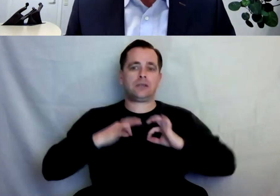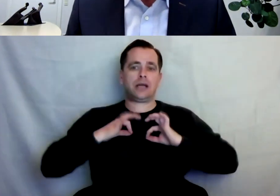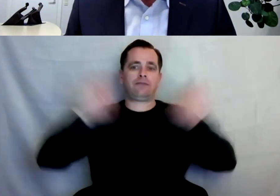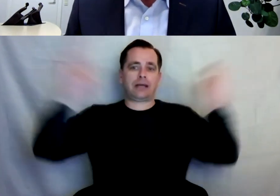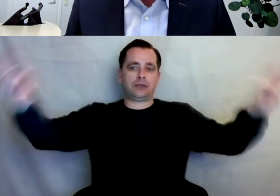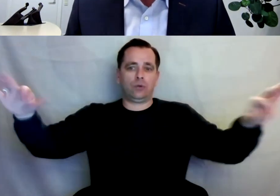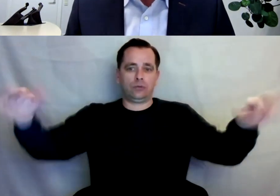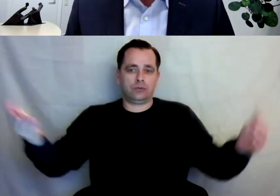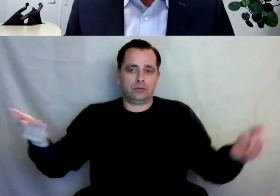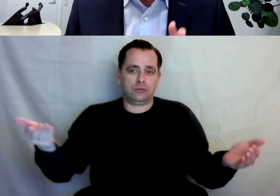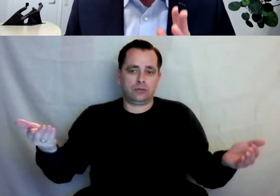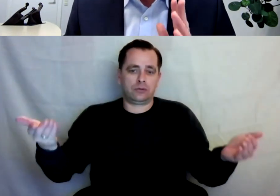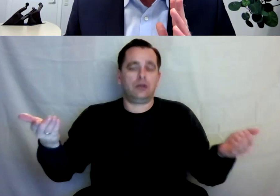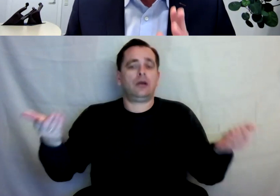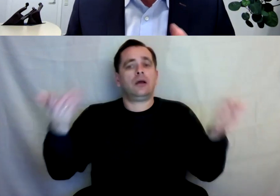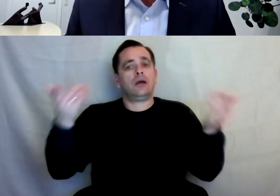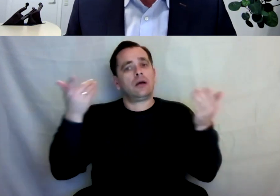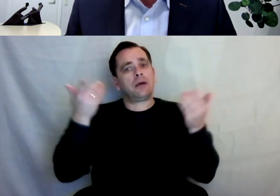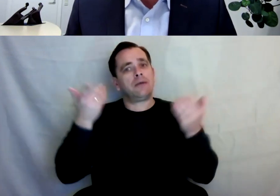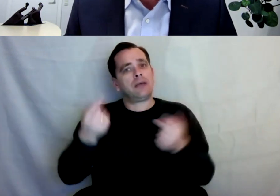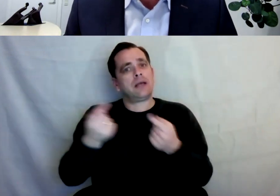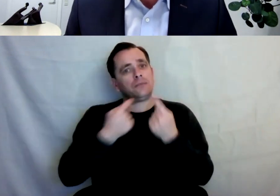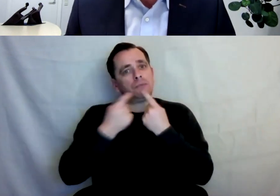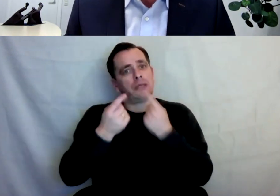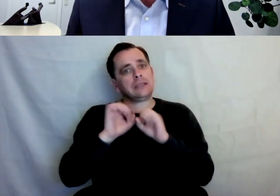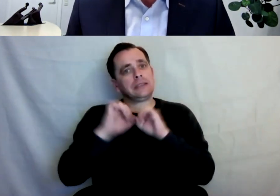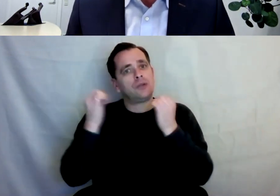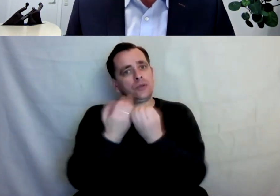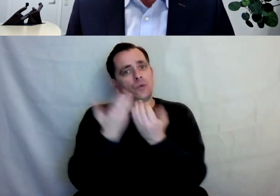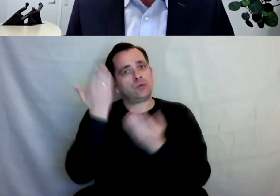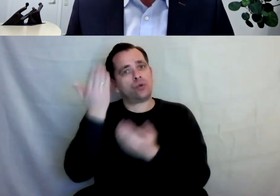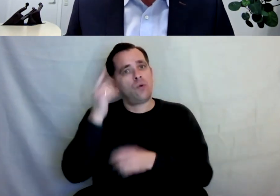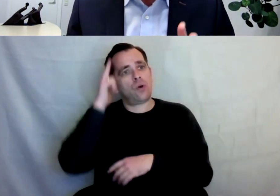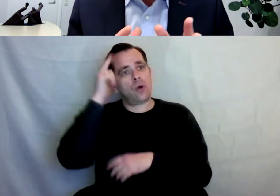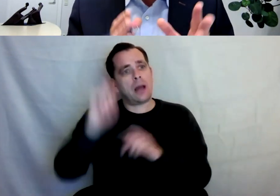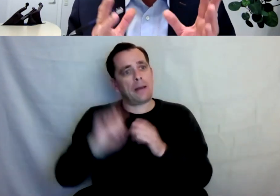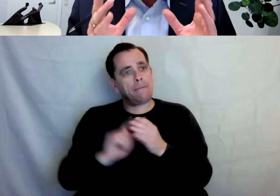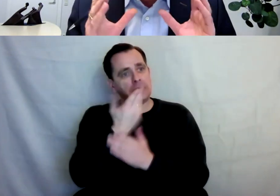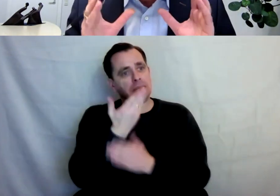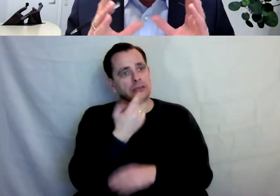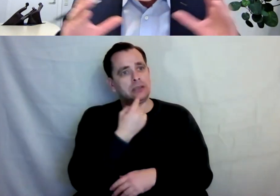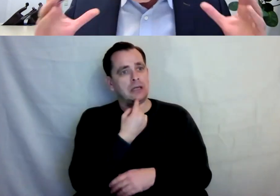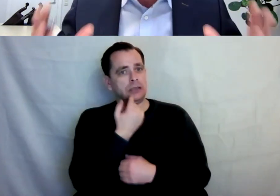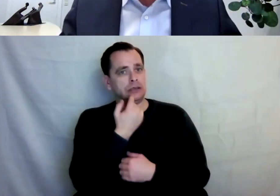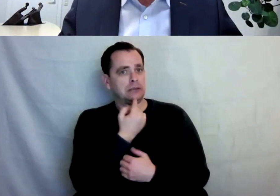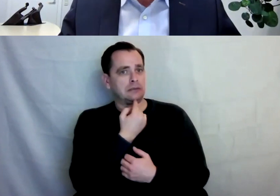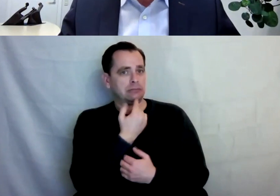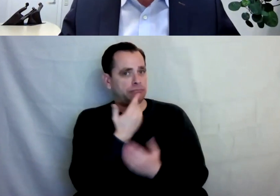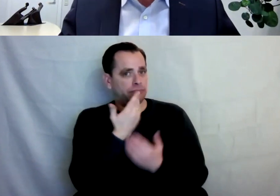über die Situation, wie Herr Meister sie gerade dargestellt hat, dass eben wirklich ein